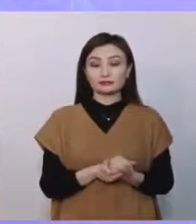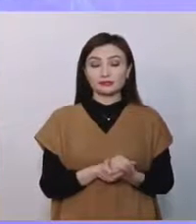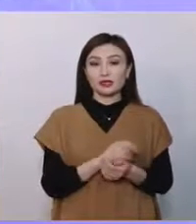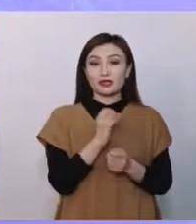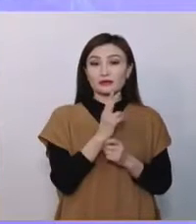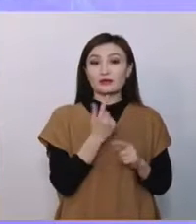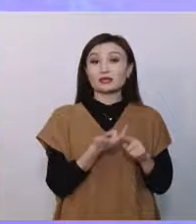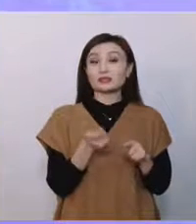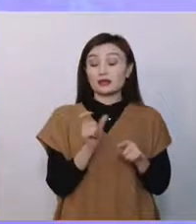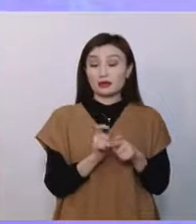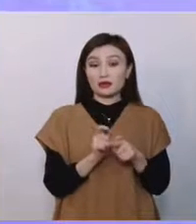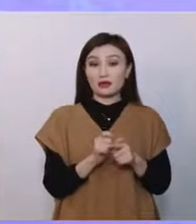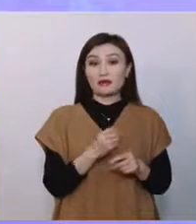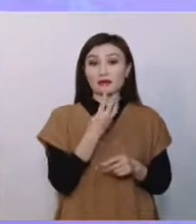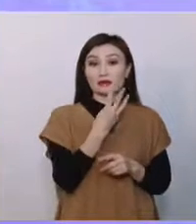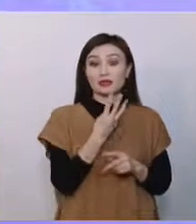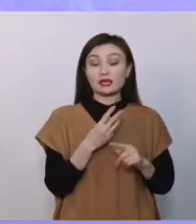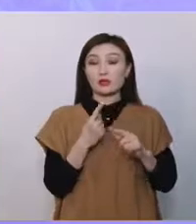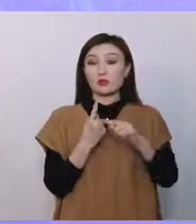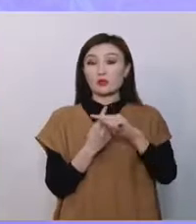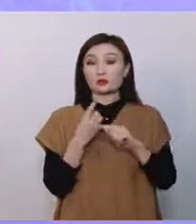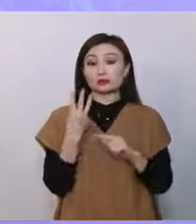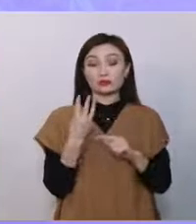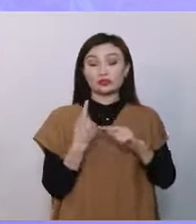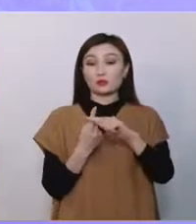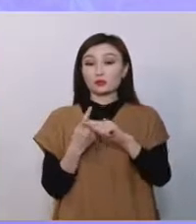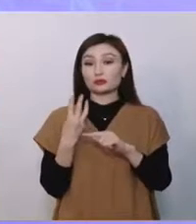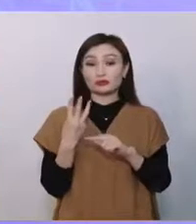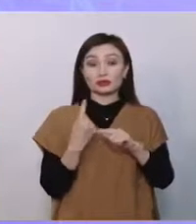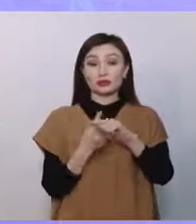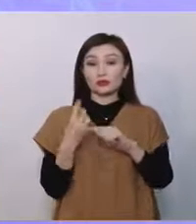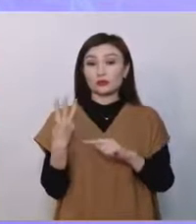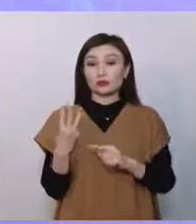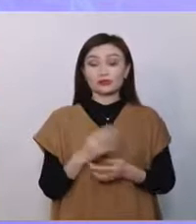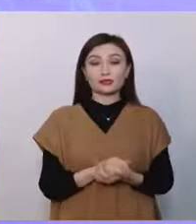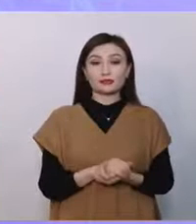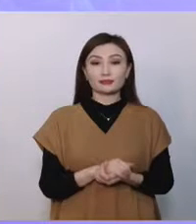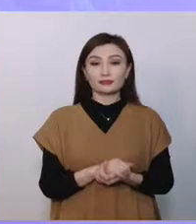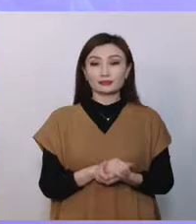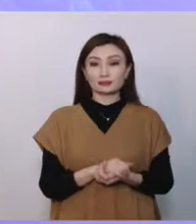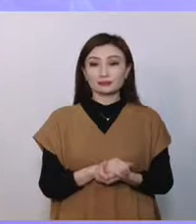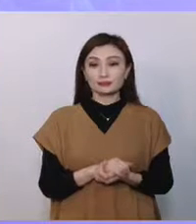12 это 3 плюс 3 плюс 3 плюс 3